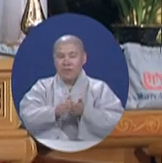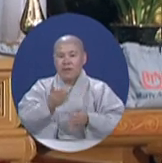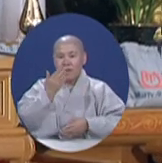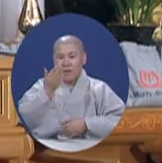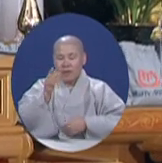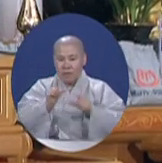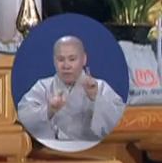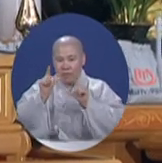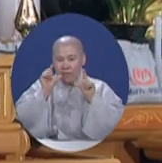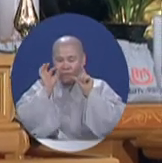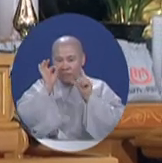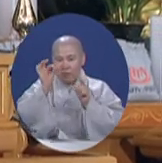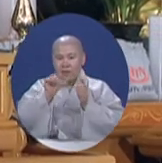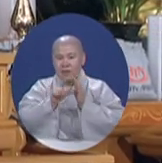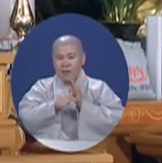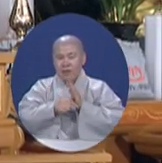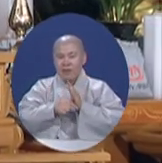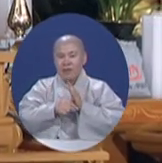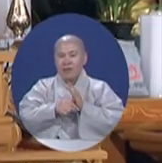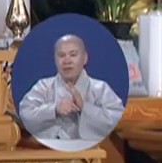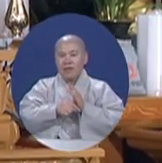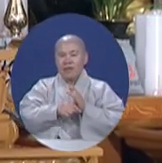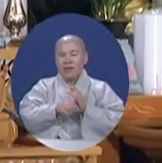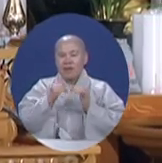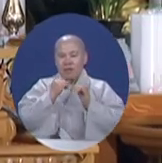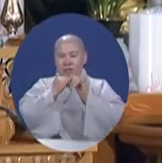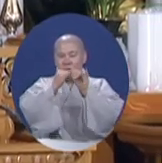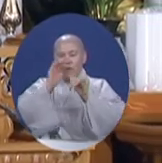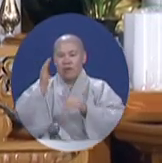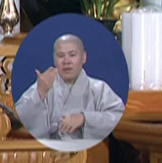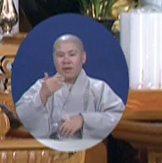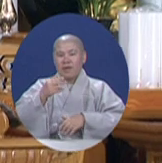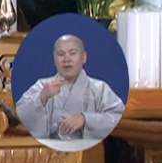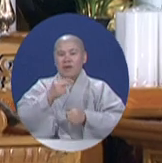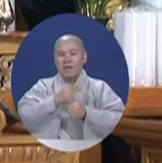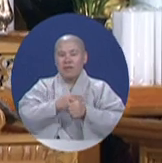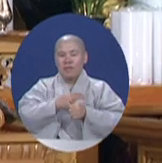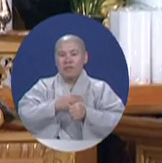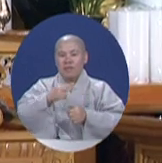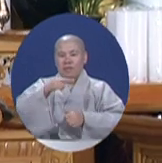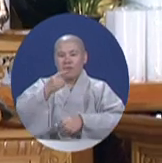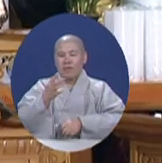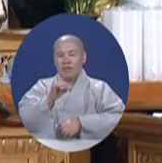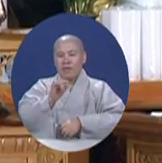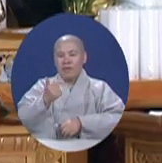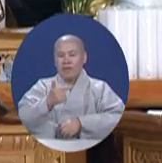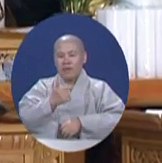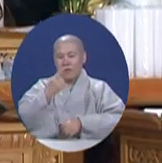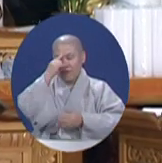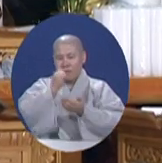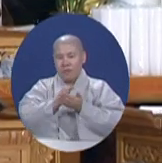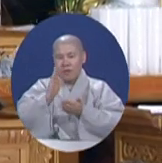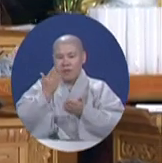보니 기골이 청수해서 도인 기상이다. 도를 닦으면은 영원히